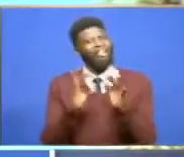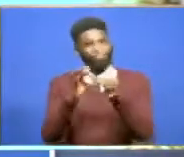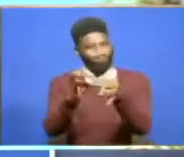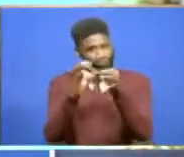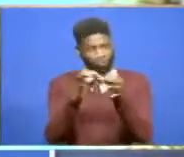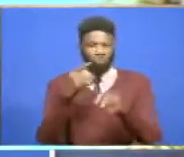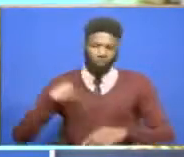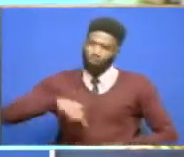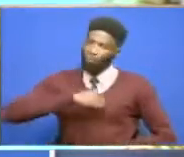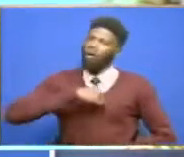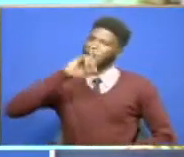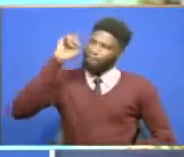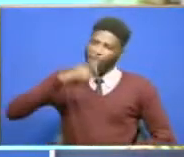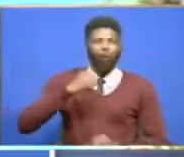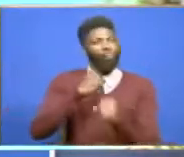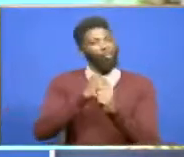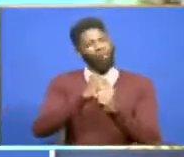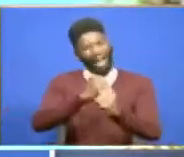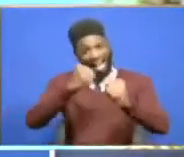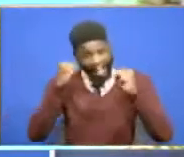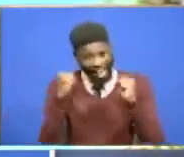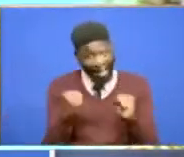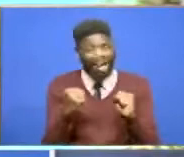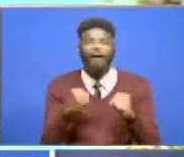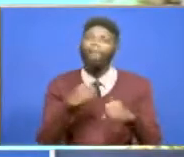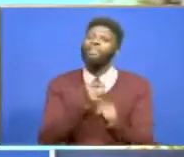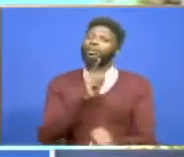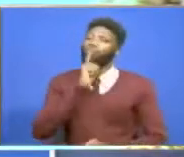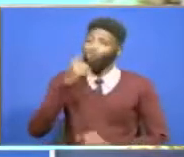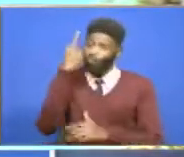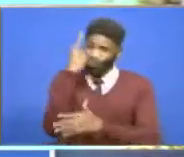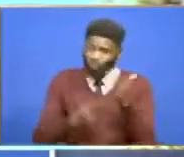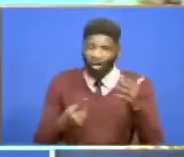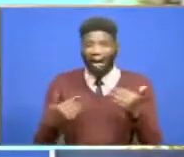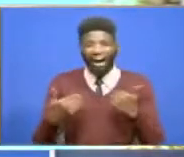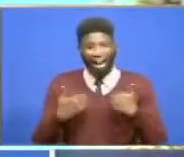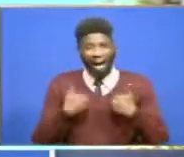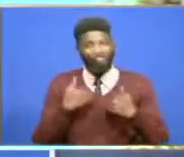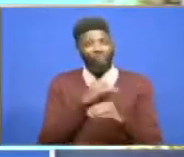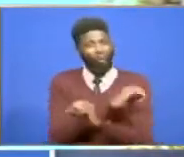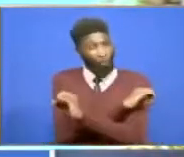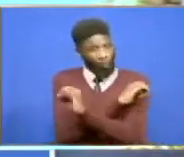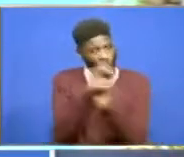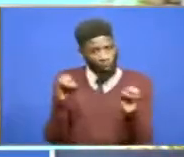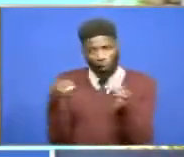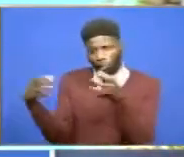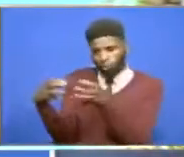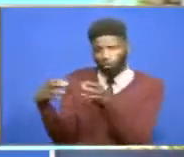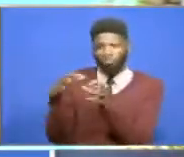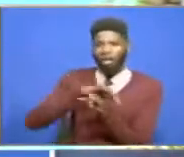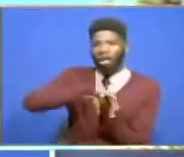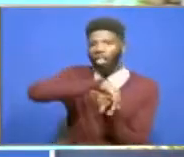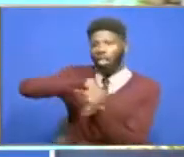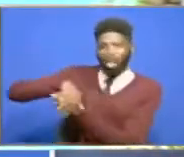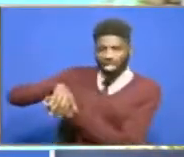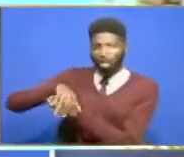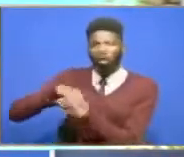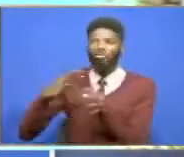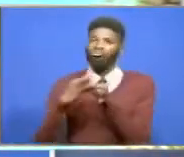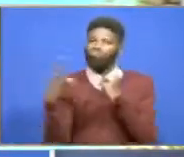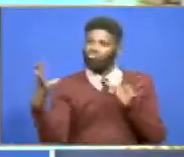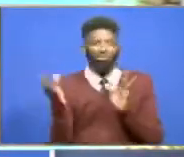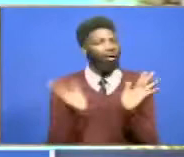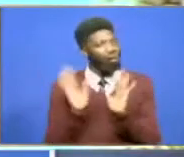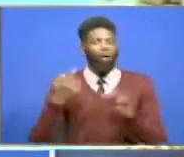tufanye bidii kiasi ya kuhakikisha kwamba hakuna daraja hata moja inavunjwa. We must continuously